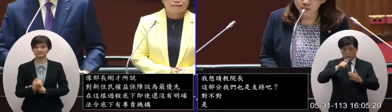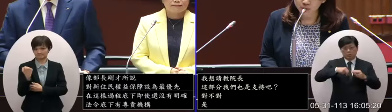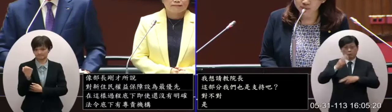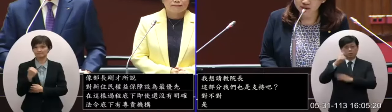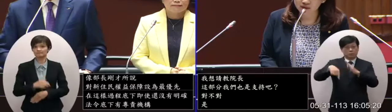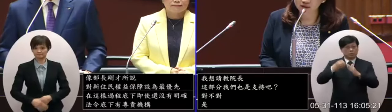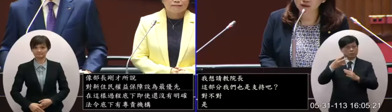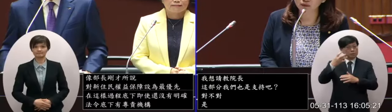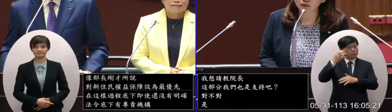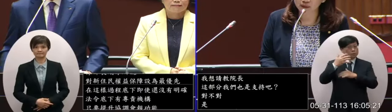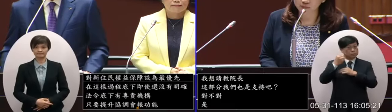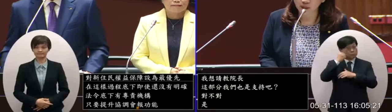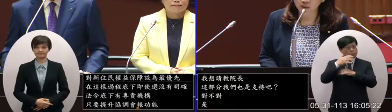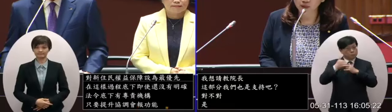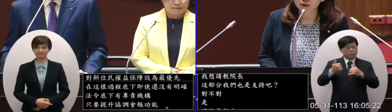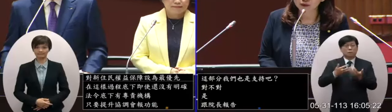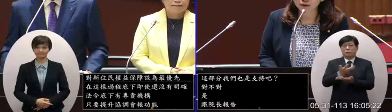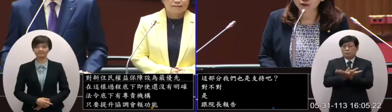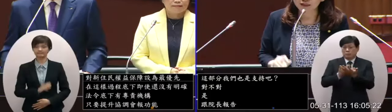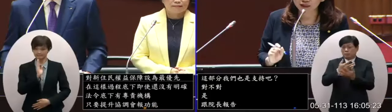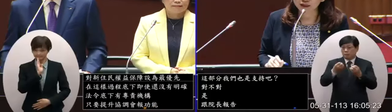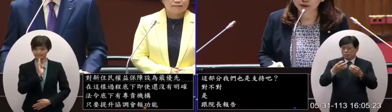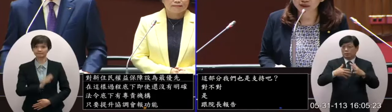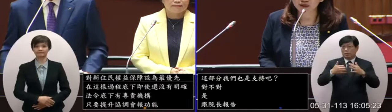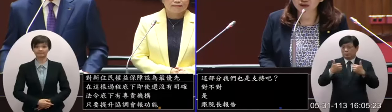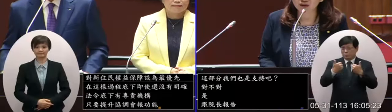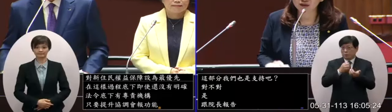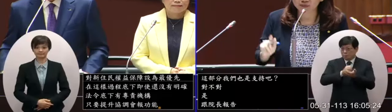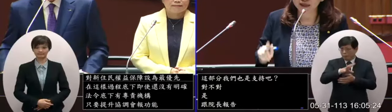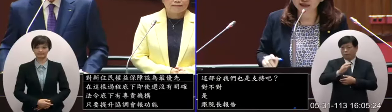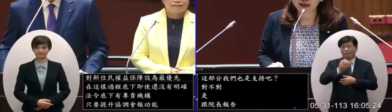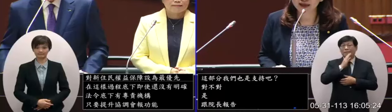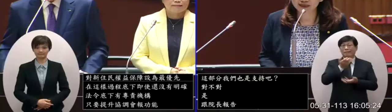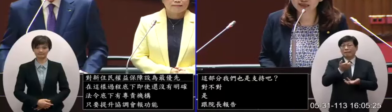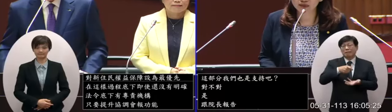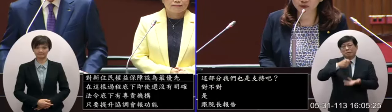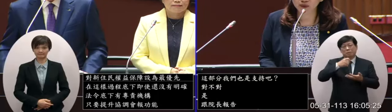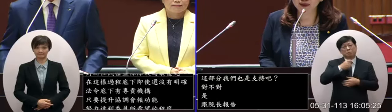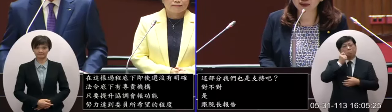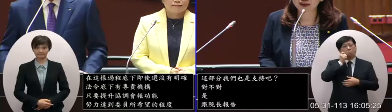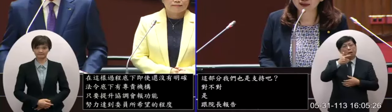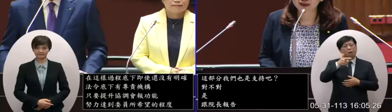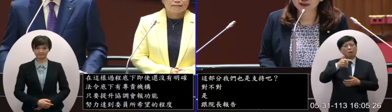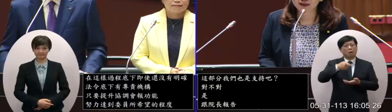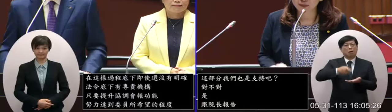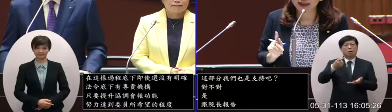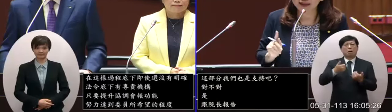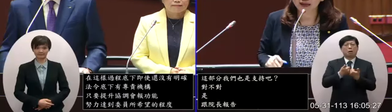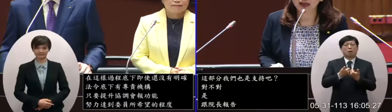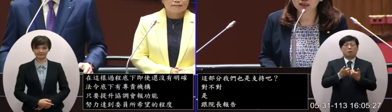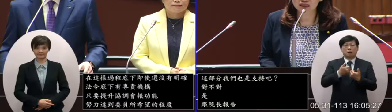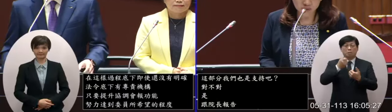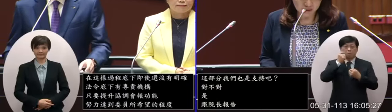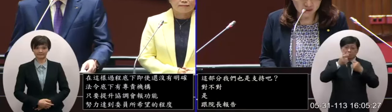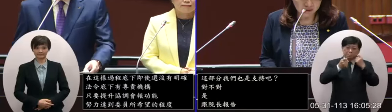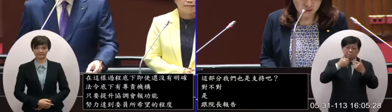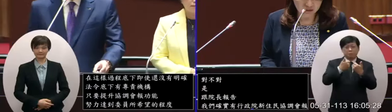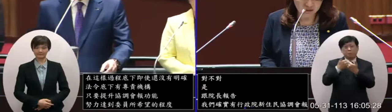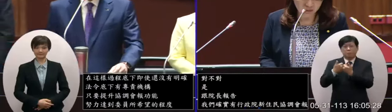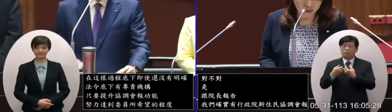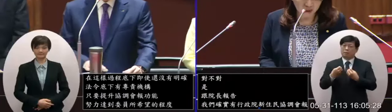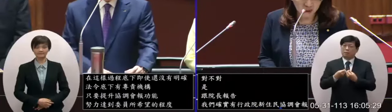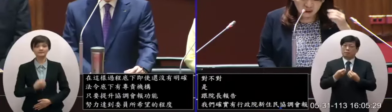院新住民协调汇报。 是的。 可是院长刚才你有提到了，半年开一次会，半年开一次会，